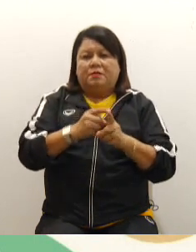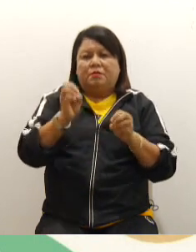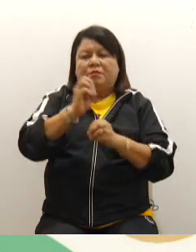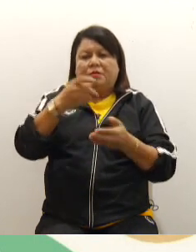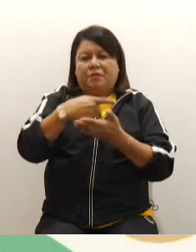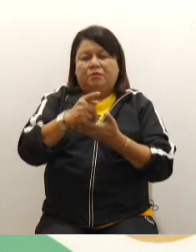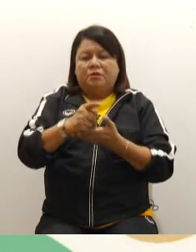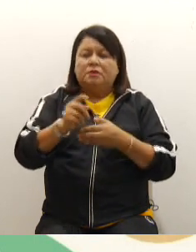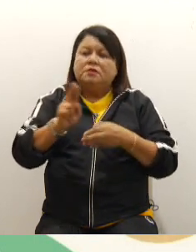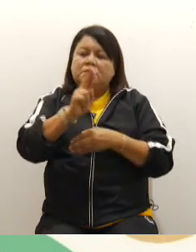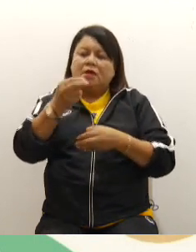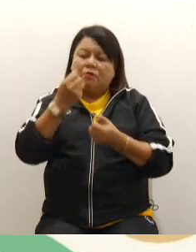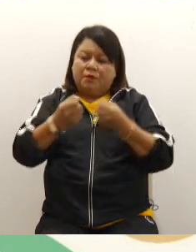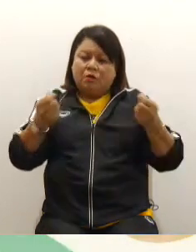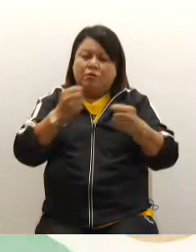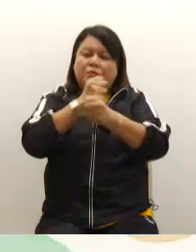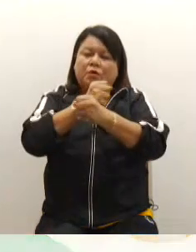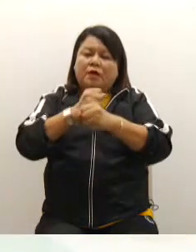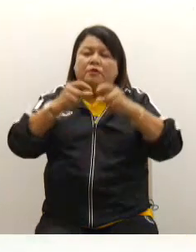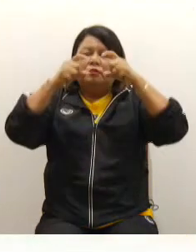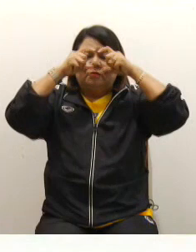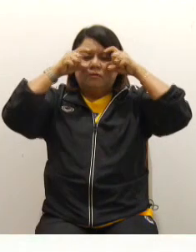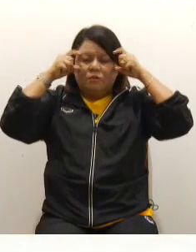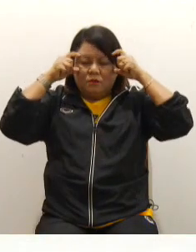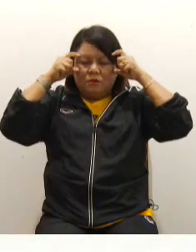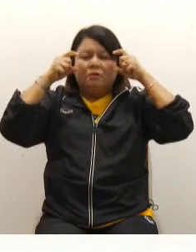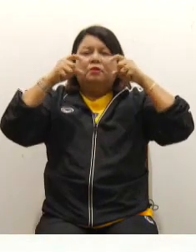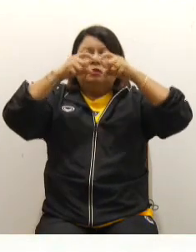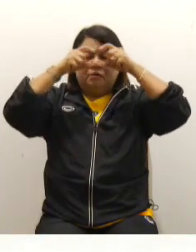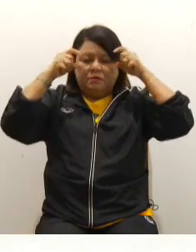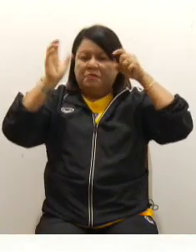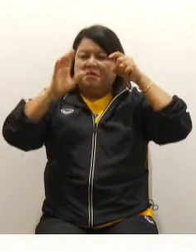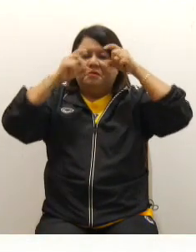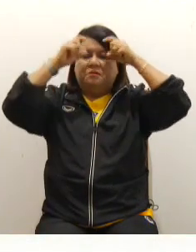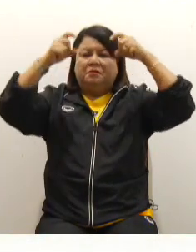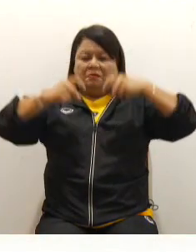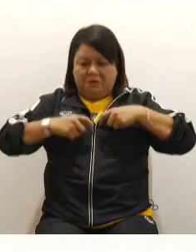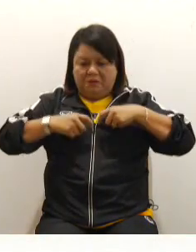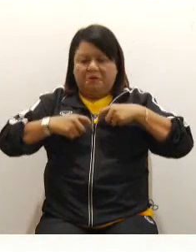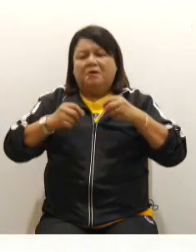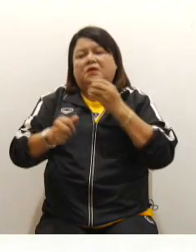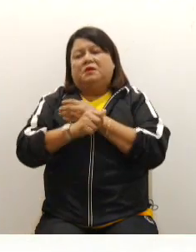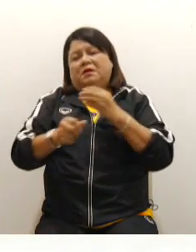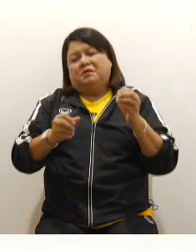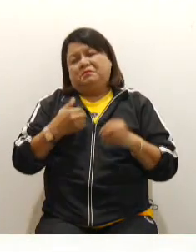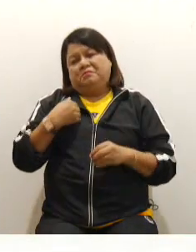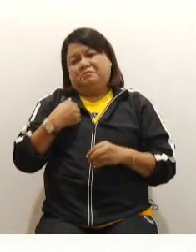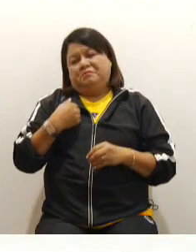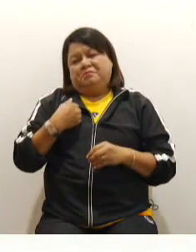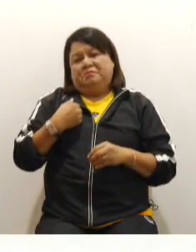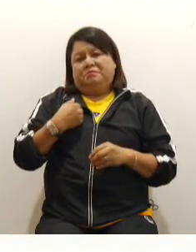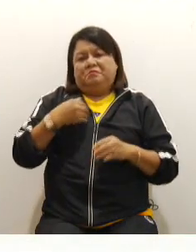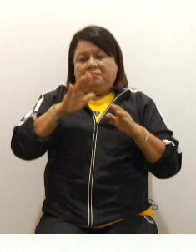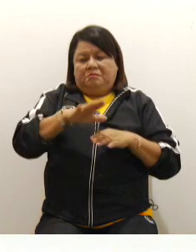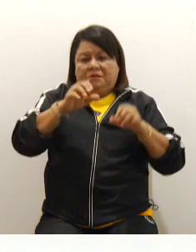รณ์ป้องกันความปลอดภัยเช่นแว่นตาแต่เขามาใส่ห้อยไว้ที่คอมันก็ไม่ใช่แล้วนะมันก็ไม่เกิดความปลอดภัยเด็กต้องสามารถค